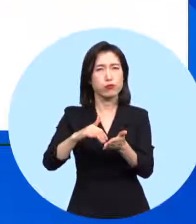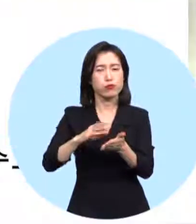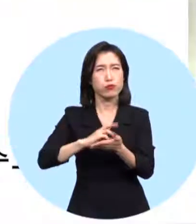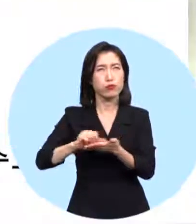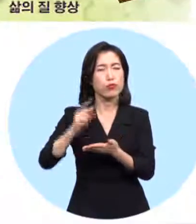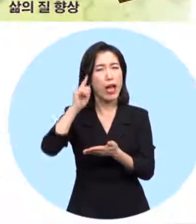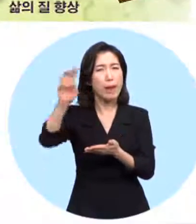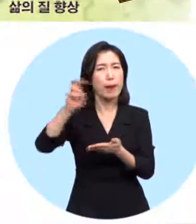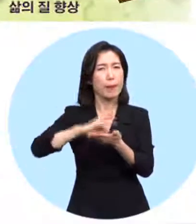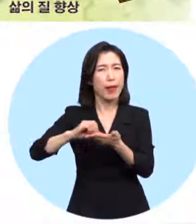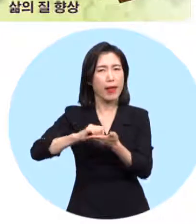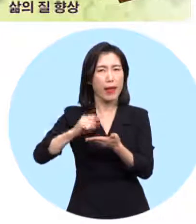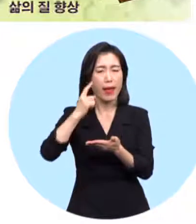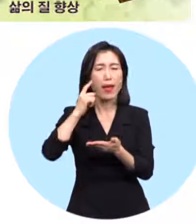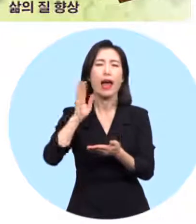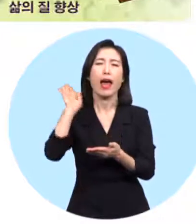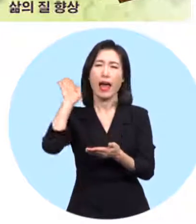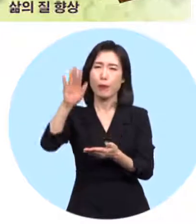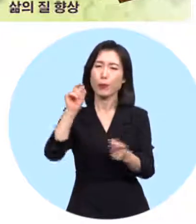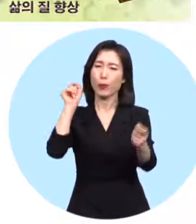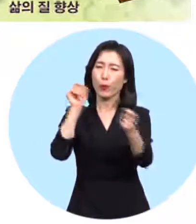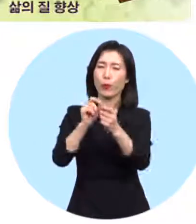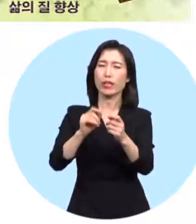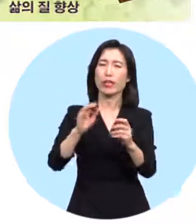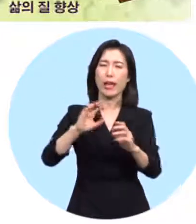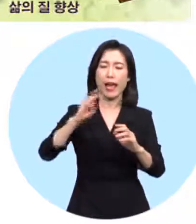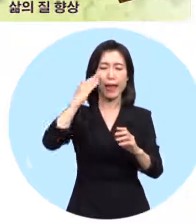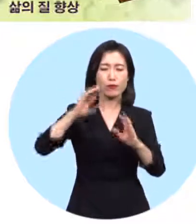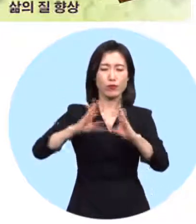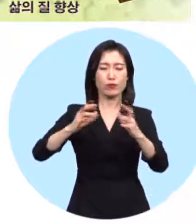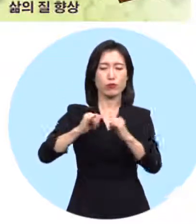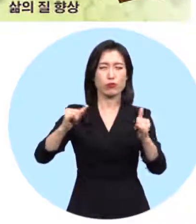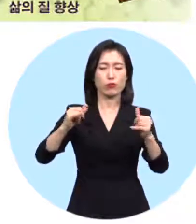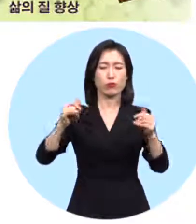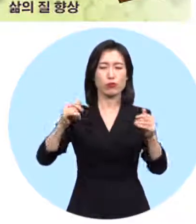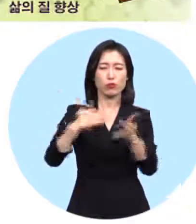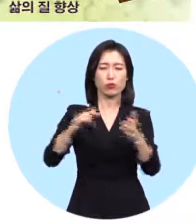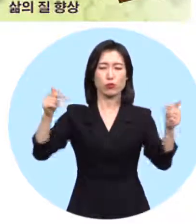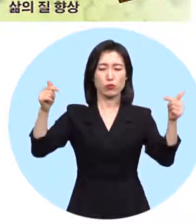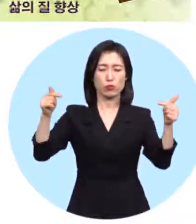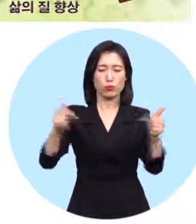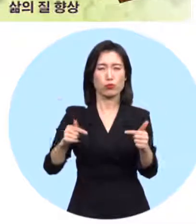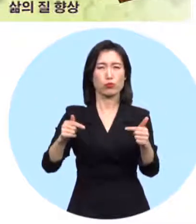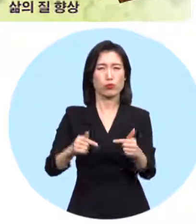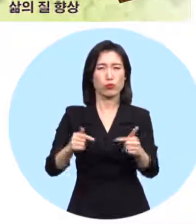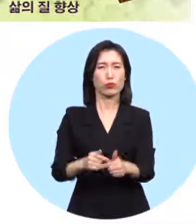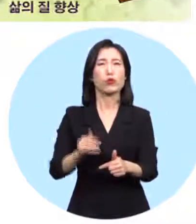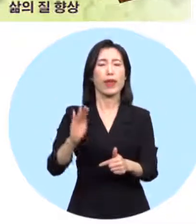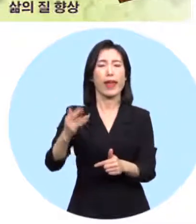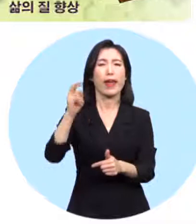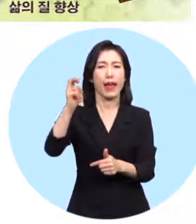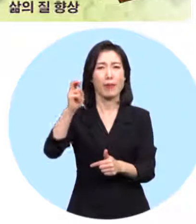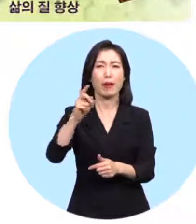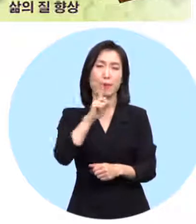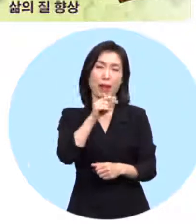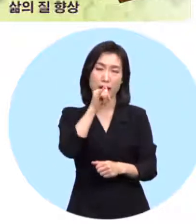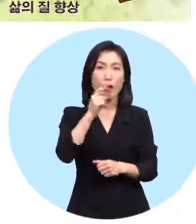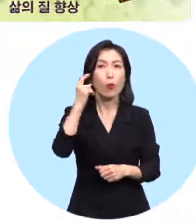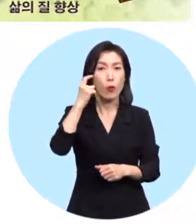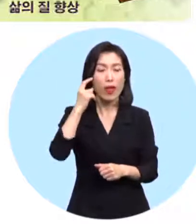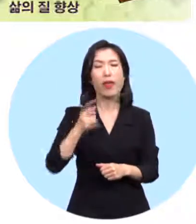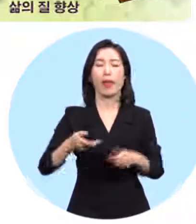인구학자들을 보면 저희 나라는 곧 인구가 감소 추세로 들어가지 않겠나 하는 예상들입니다. 그